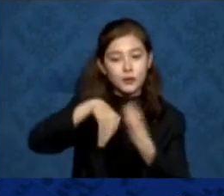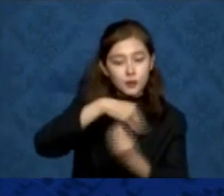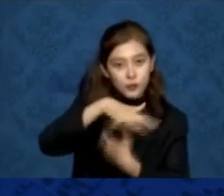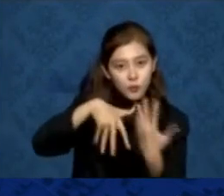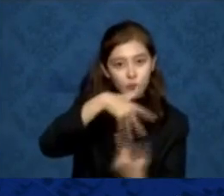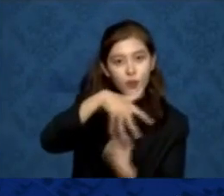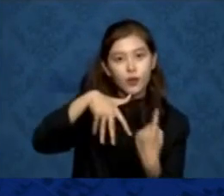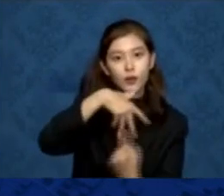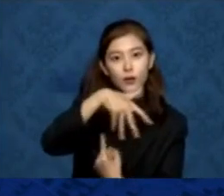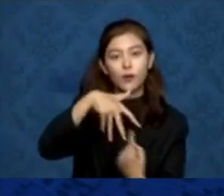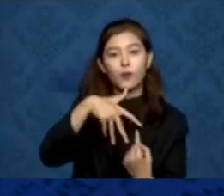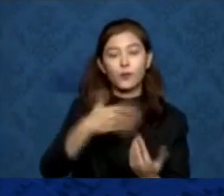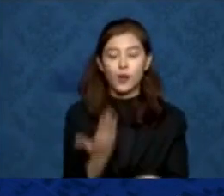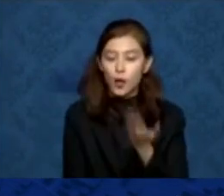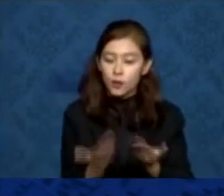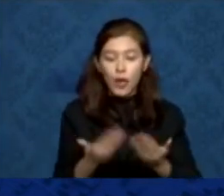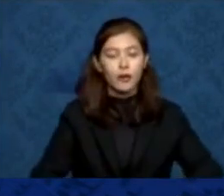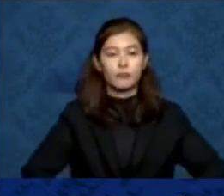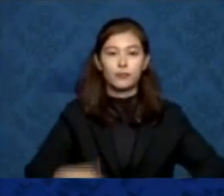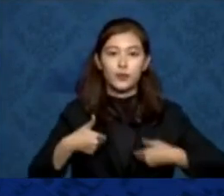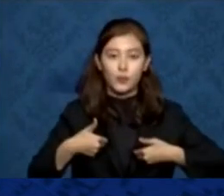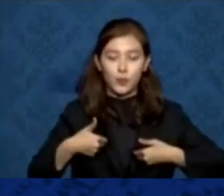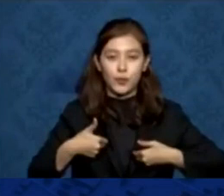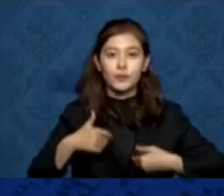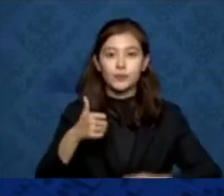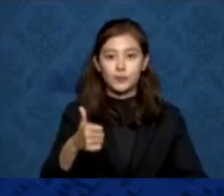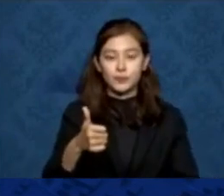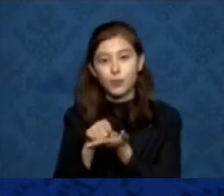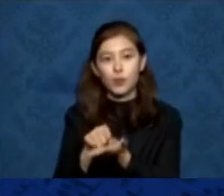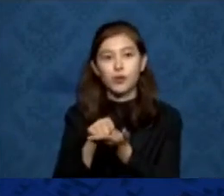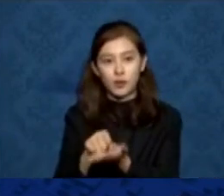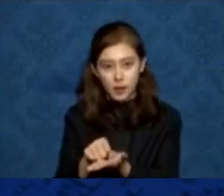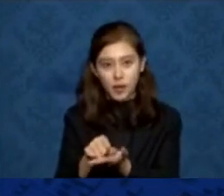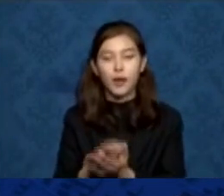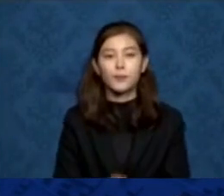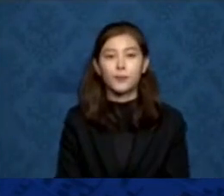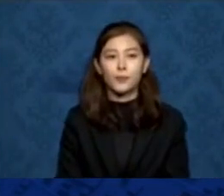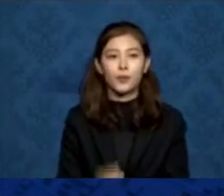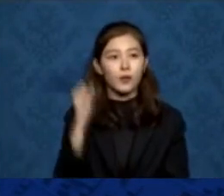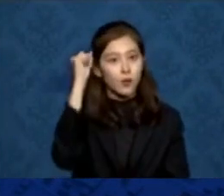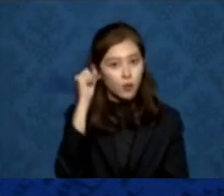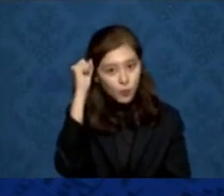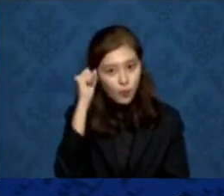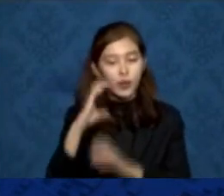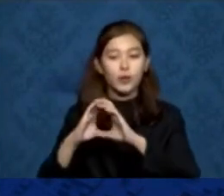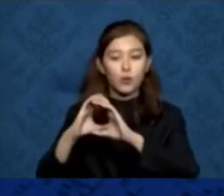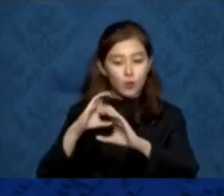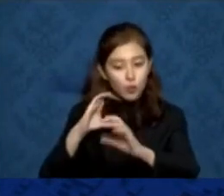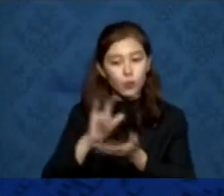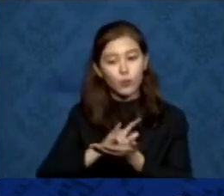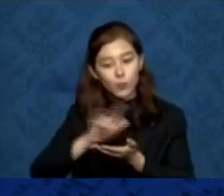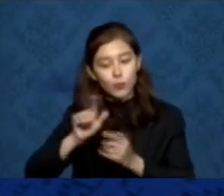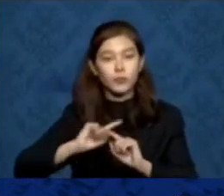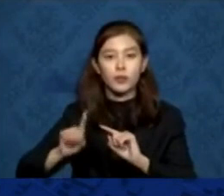834,240.6 ล้านบาทหรือร้อยละ 24% ของวงเงินงบประมาณทั้งหมดเน้นไปที่การกระจายอำนาจให้กับองค์การปกครองส่วนท้องถิ่น